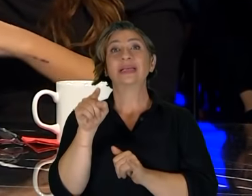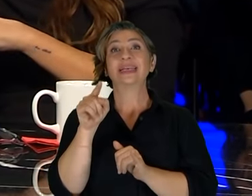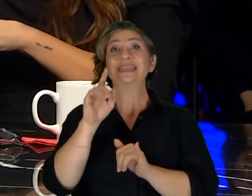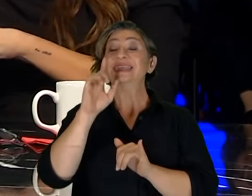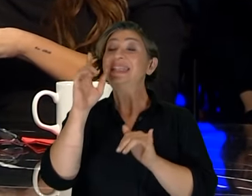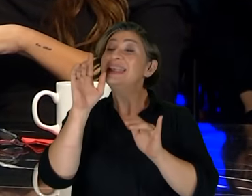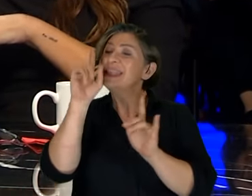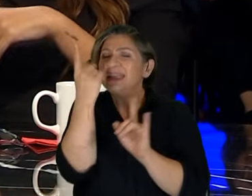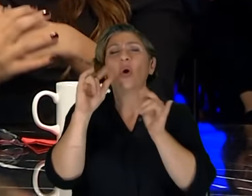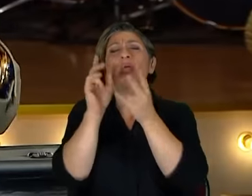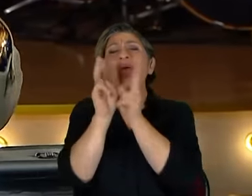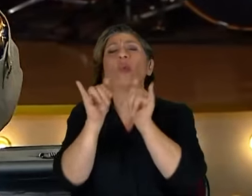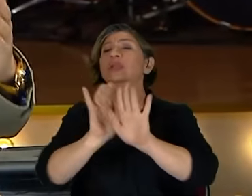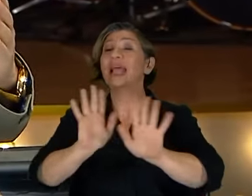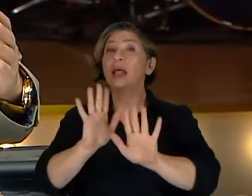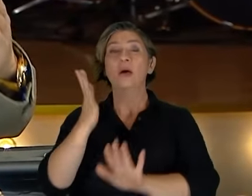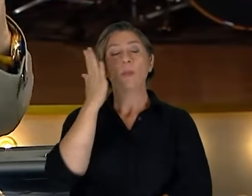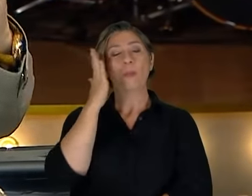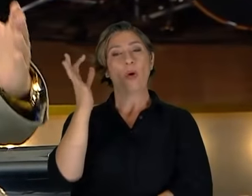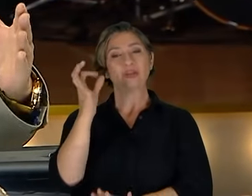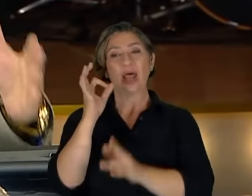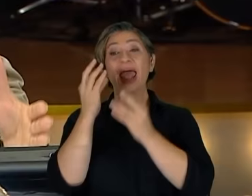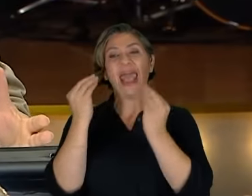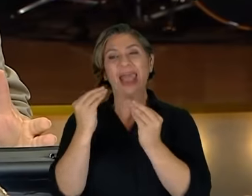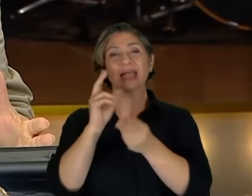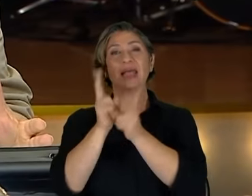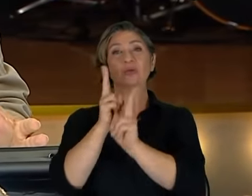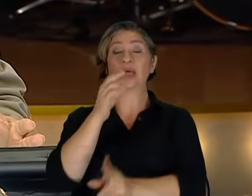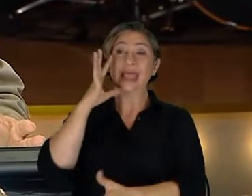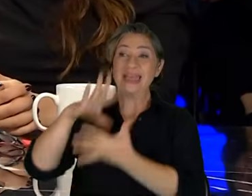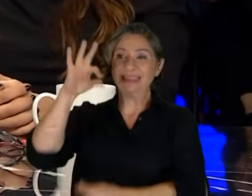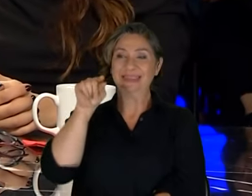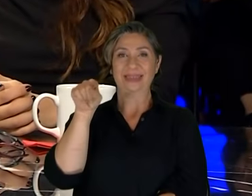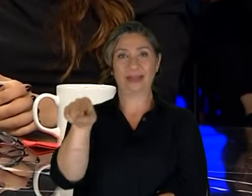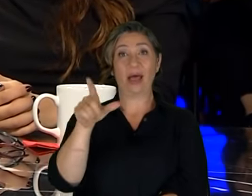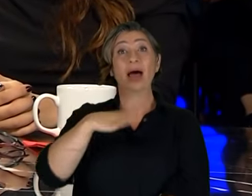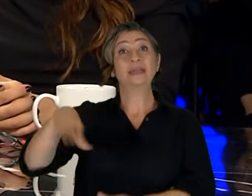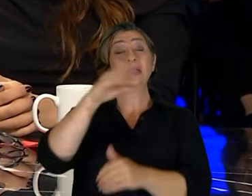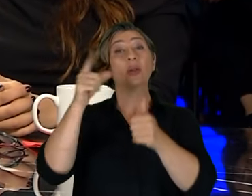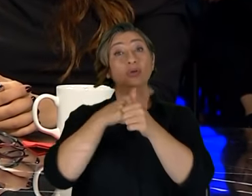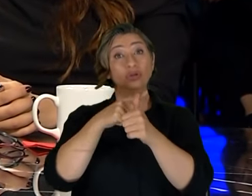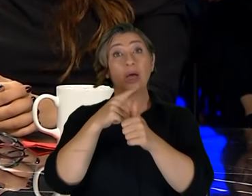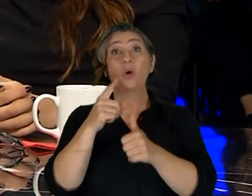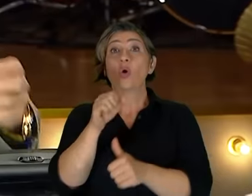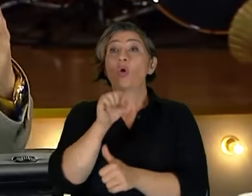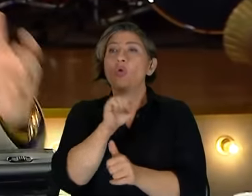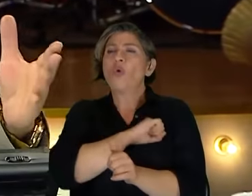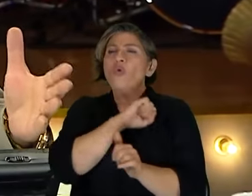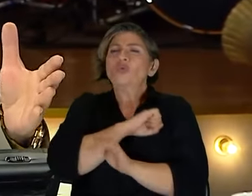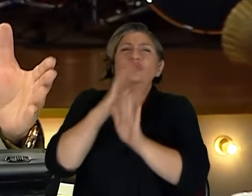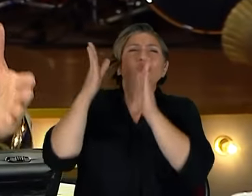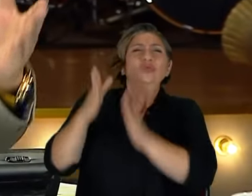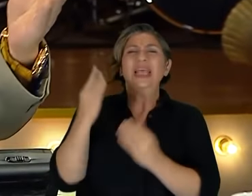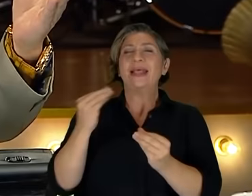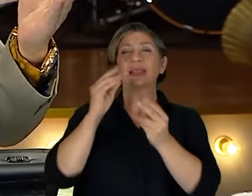Sadece iyi oyunculuk değil. İyi profesyonel bir tiyatro insanıdır. Her öyle. Şeyden önce ve korkunçtur. Korkunç